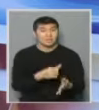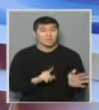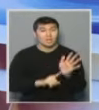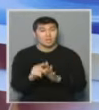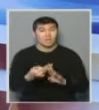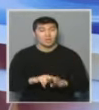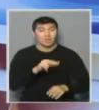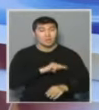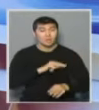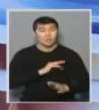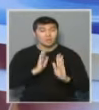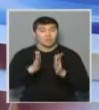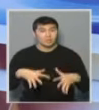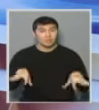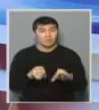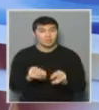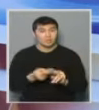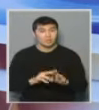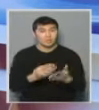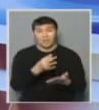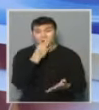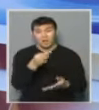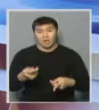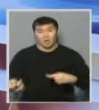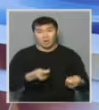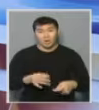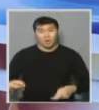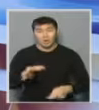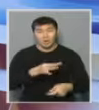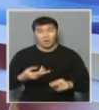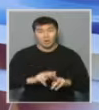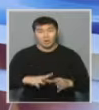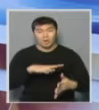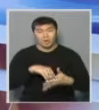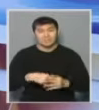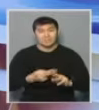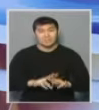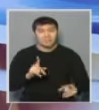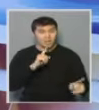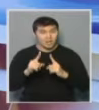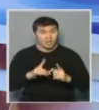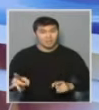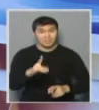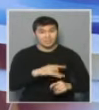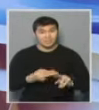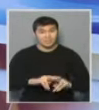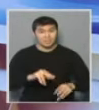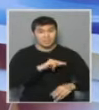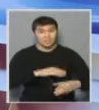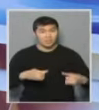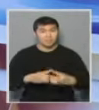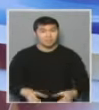начнется активная работа в этом направлении. Об этом сообщил руководитель областного управления здравоохранения на брифинге региональной службы